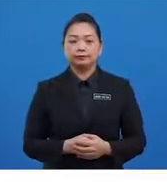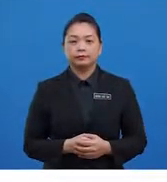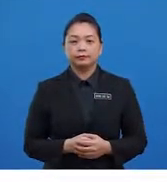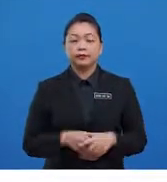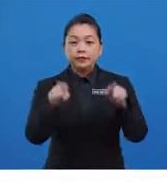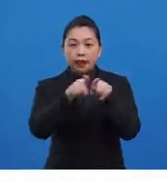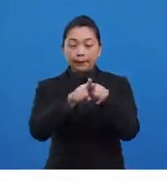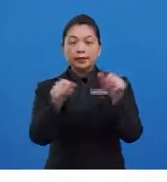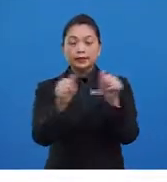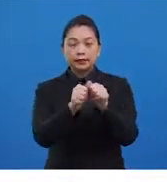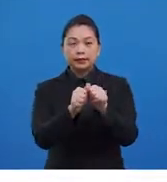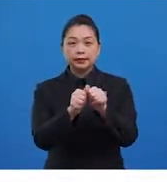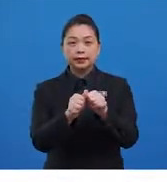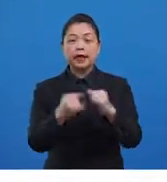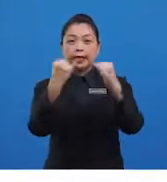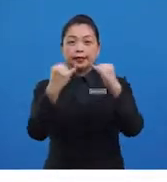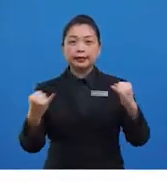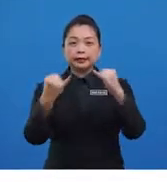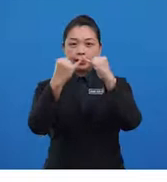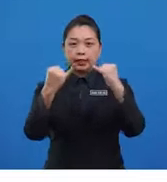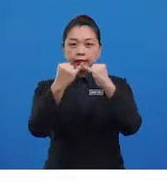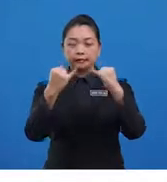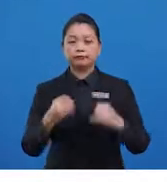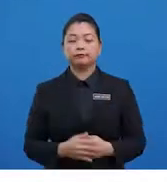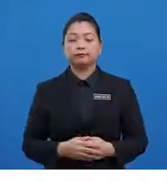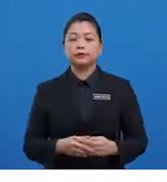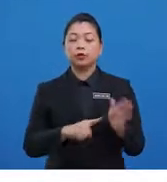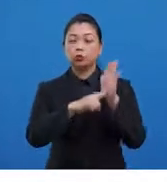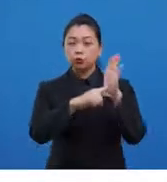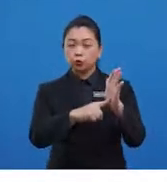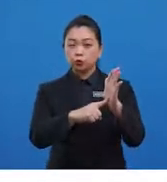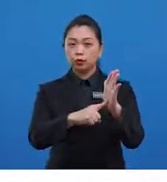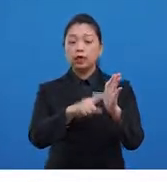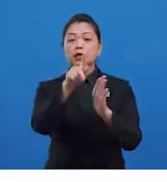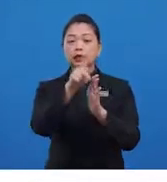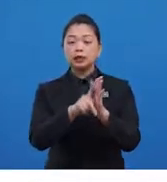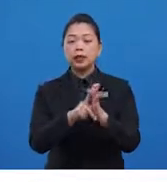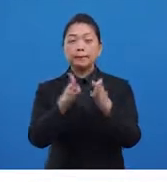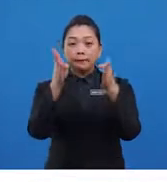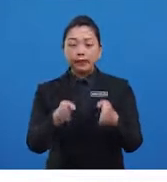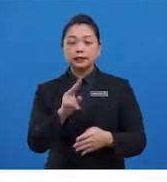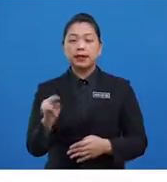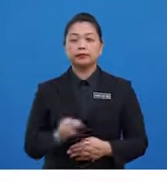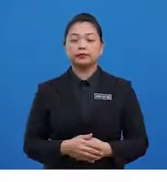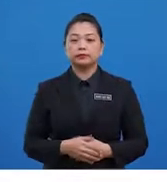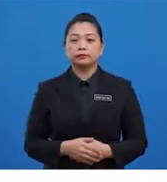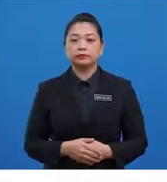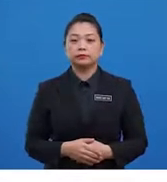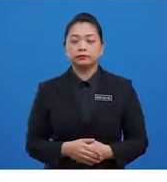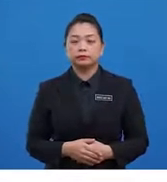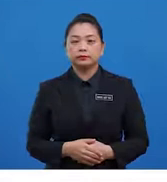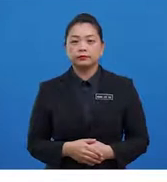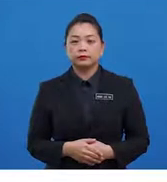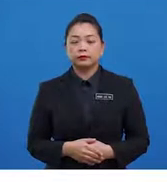istana yang juga mencerminkan identiti kebangsaan. Selain itu, motif bunga